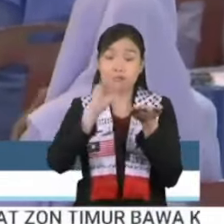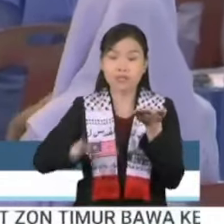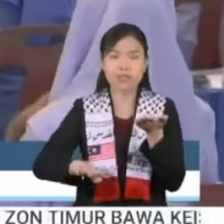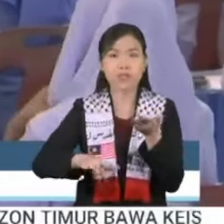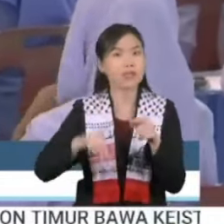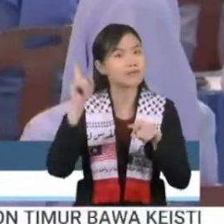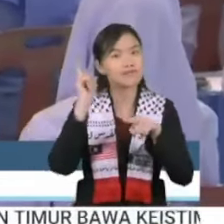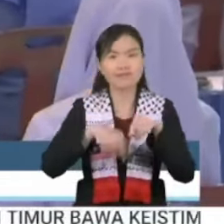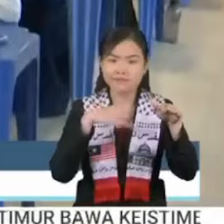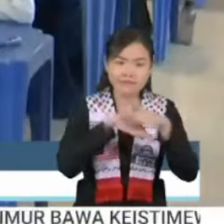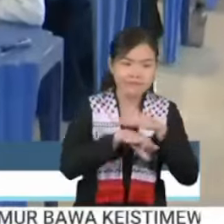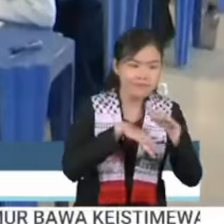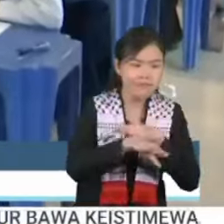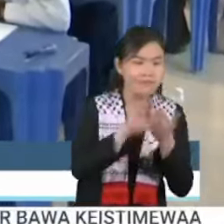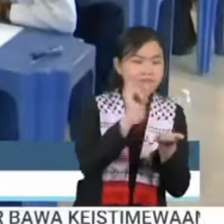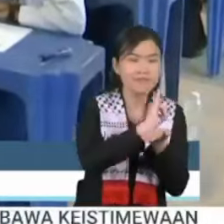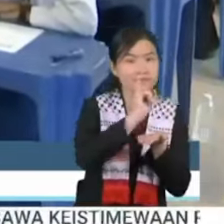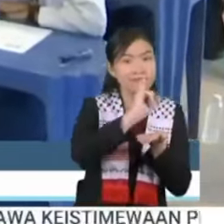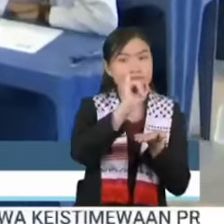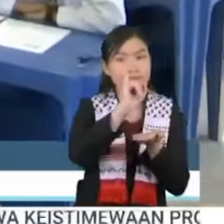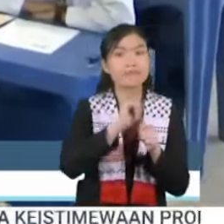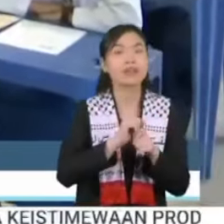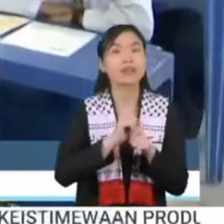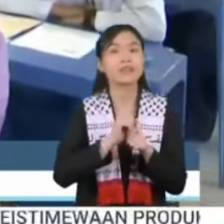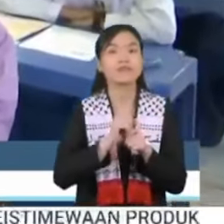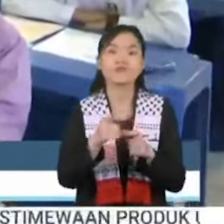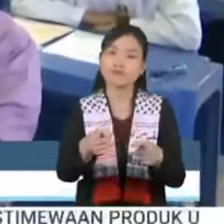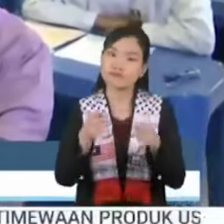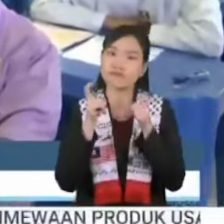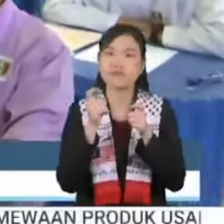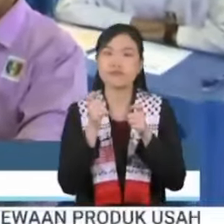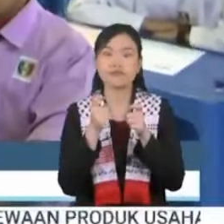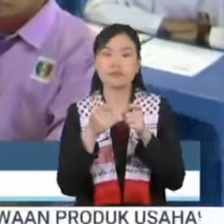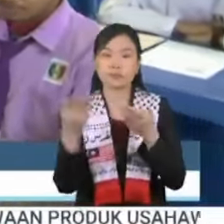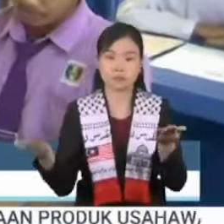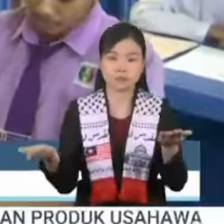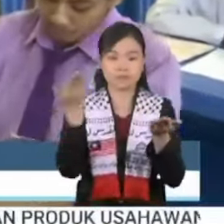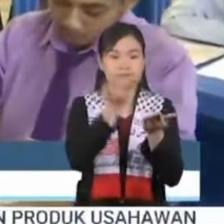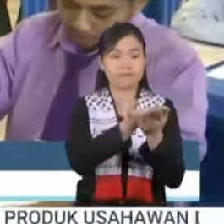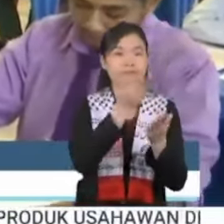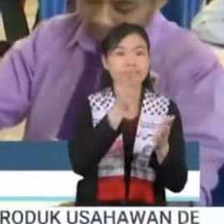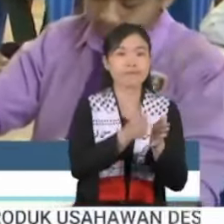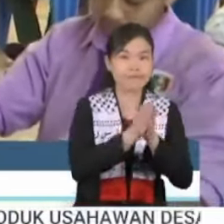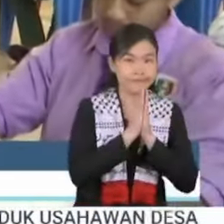mana-mana institusi pengajian diminta agar segera mengemukakan rayuan.